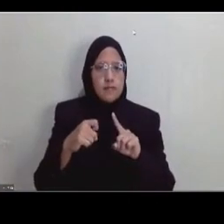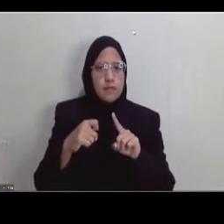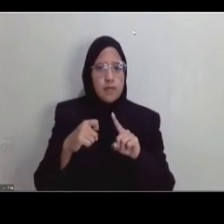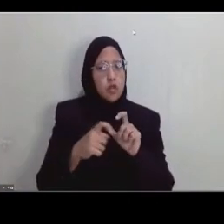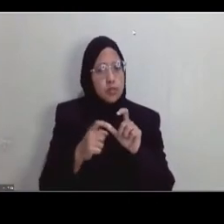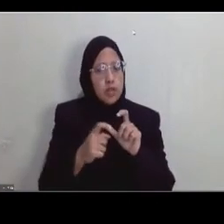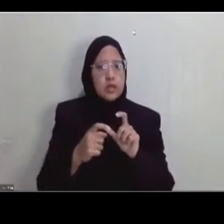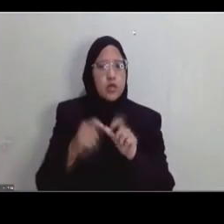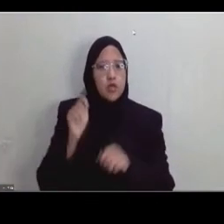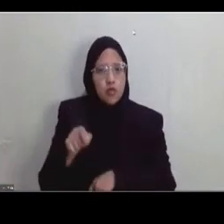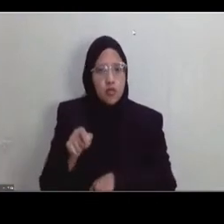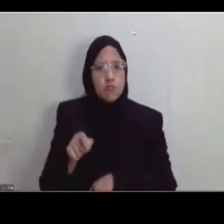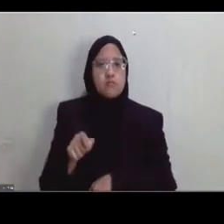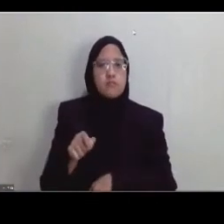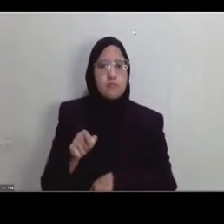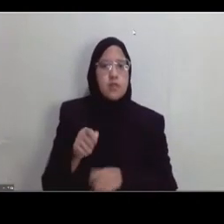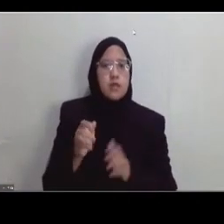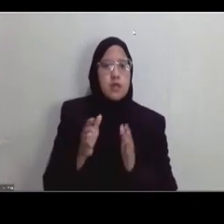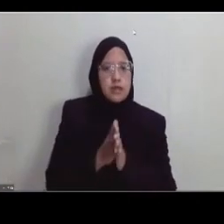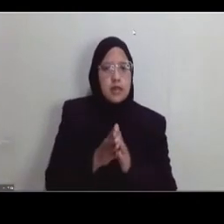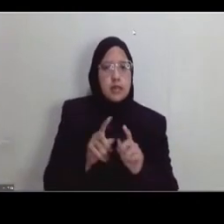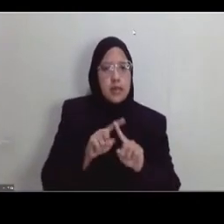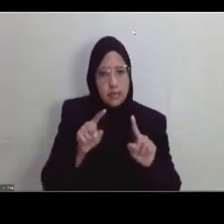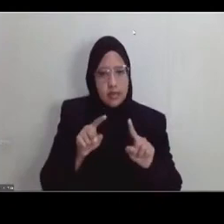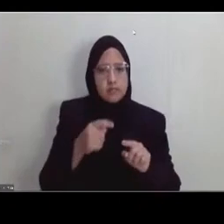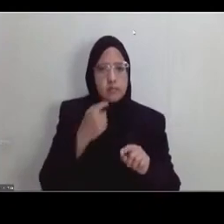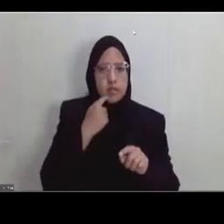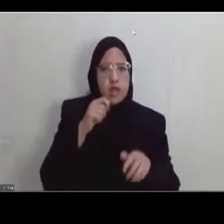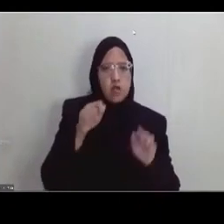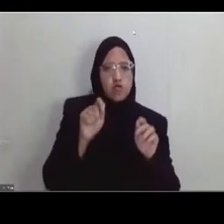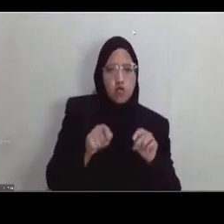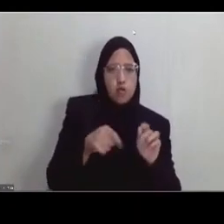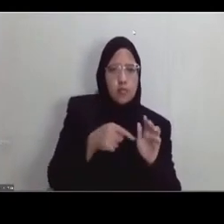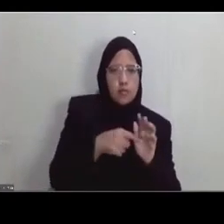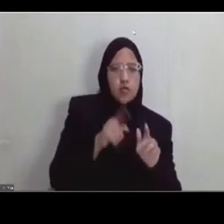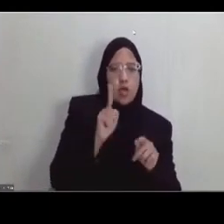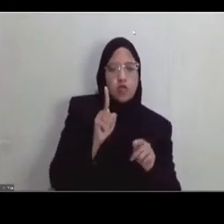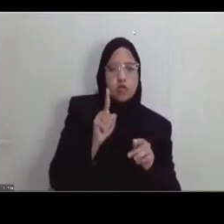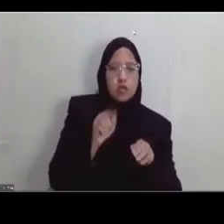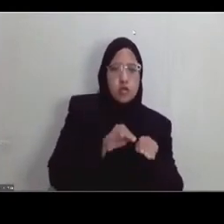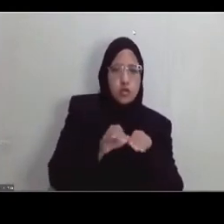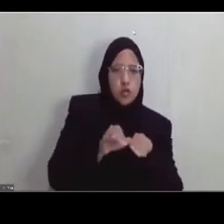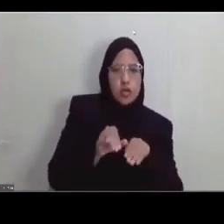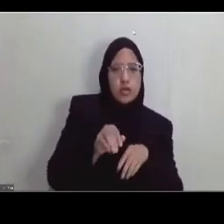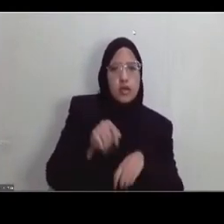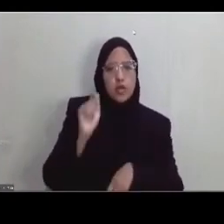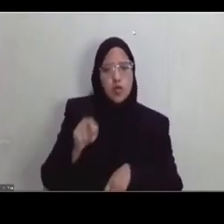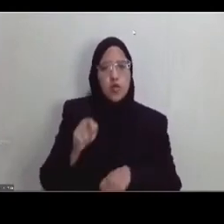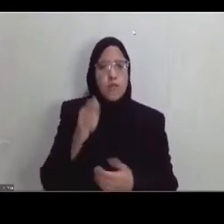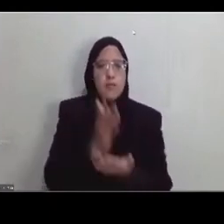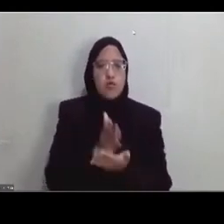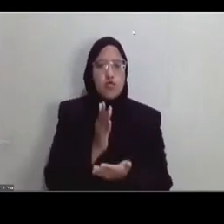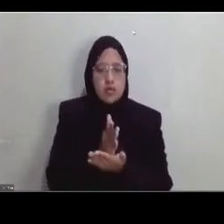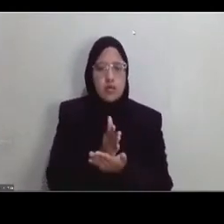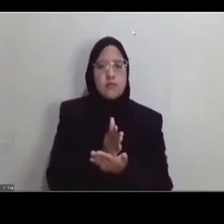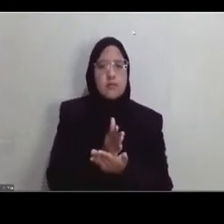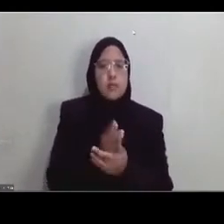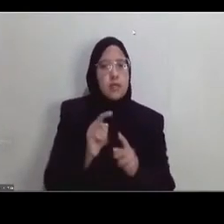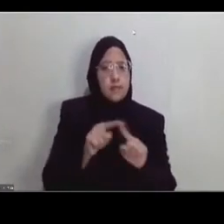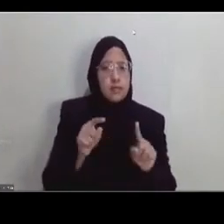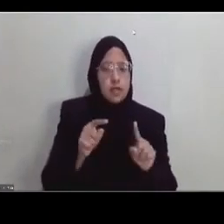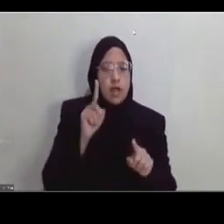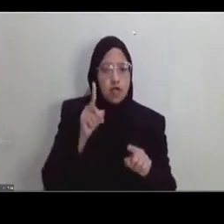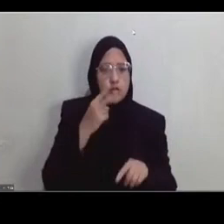perk substansi perkara yang termuat pada bagian pertimbangan hukum putusan sehingga terlihat jelas